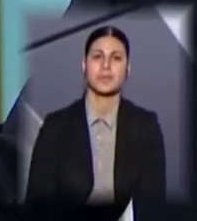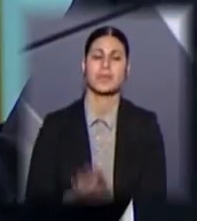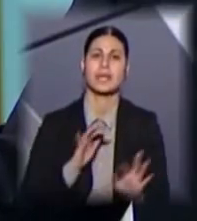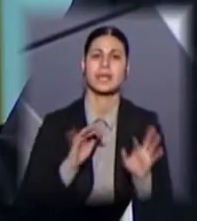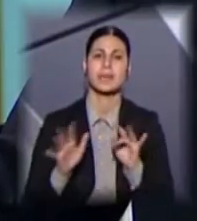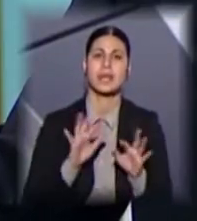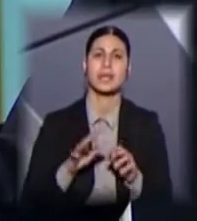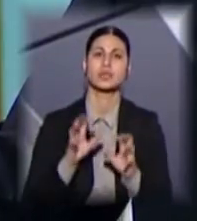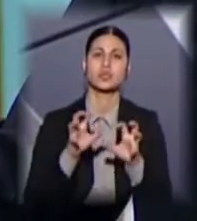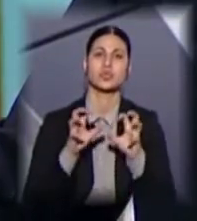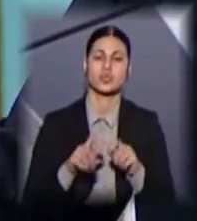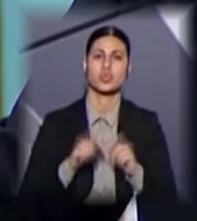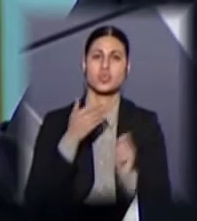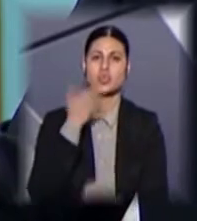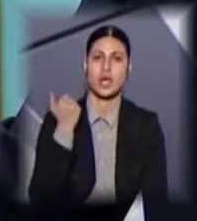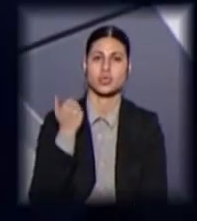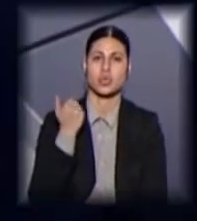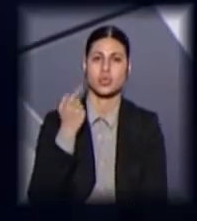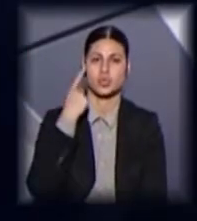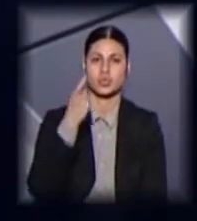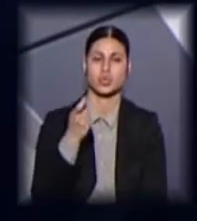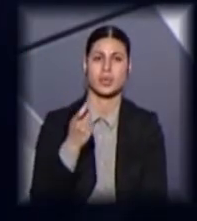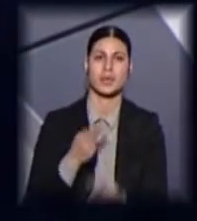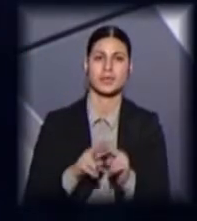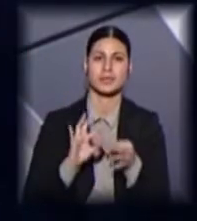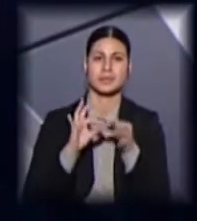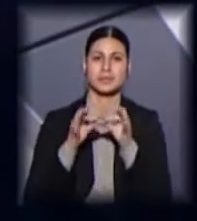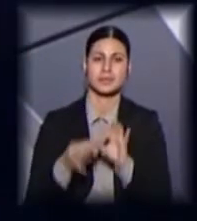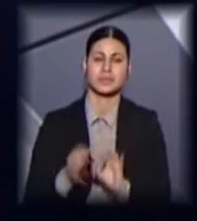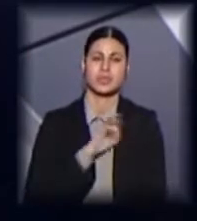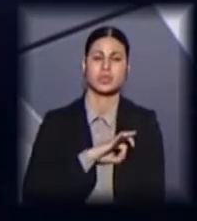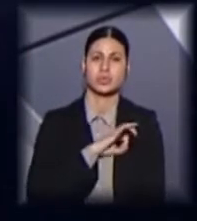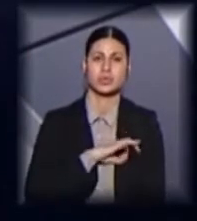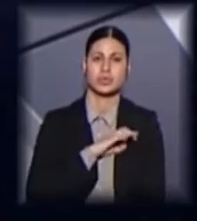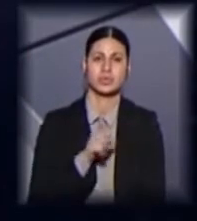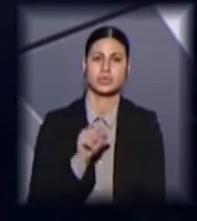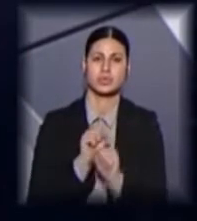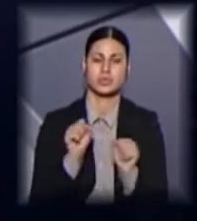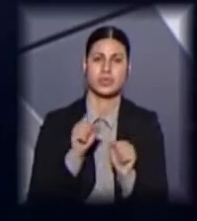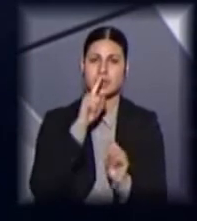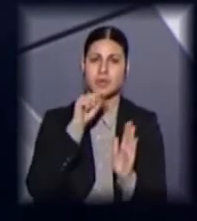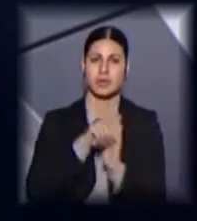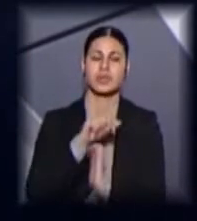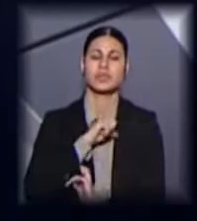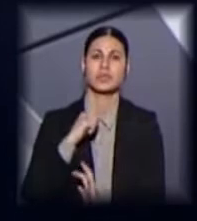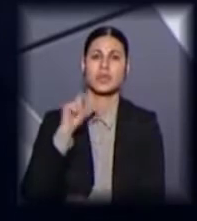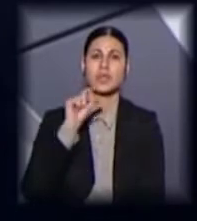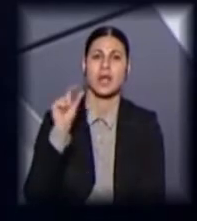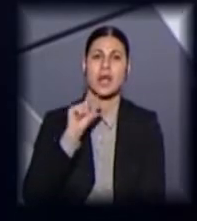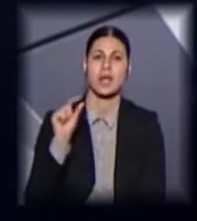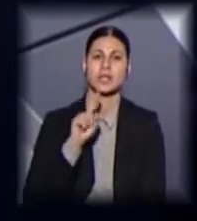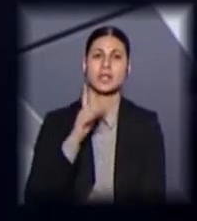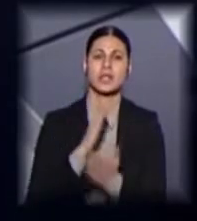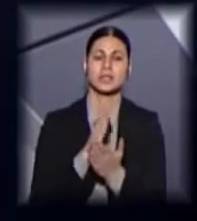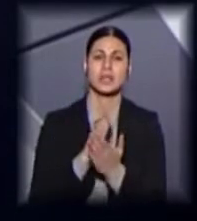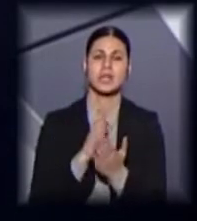ქმედების უკანონო ცნობა. ძალიან იურიდიულ დეტალებში რო ვარ შევიდე, იქ ნორმატიულ აქტსაც თვითონ რითიც დაწესდა ეს